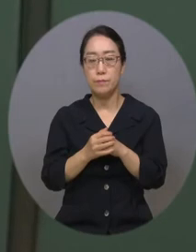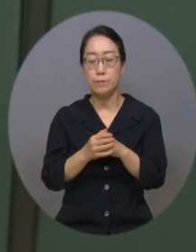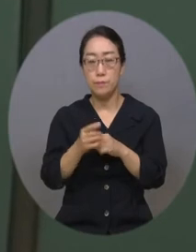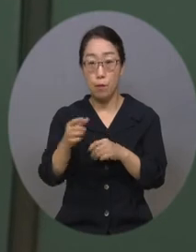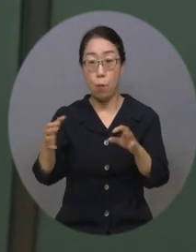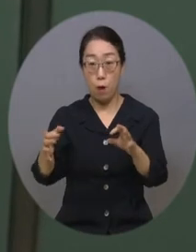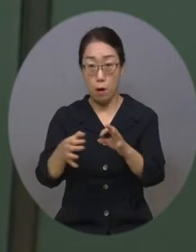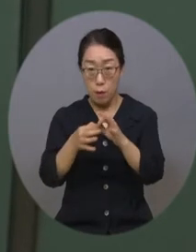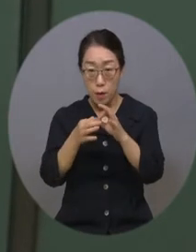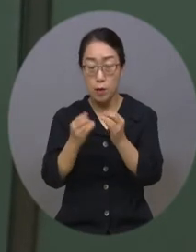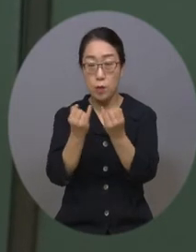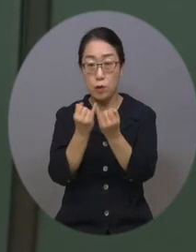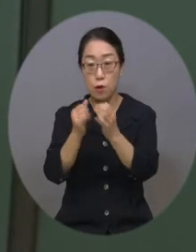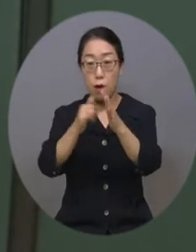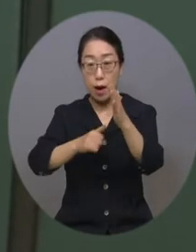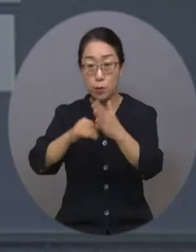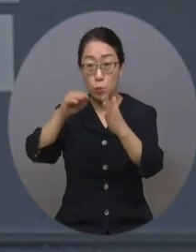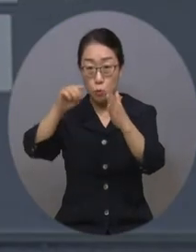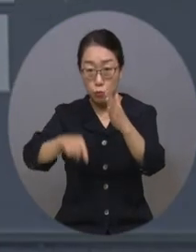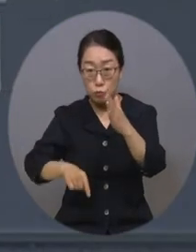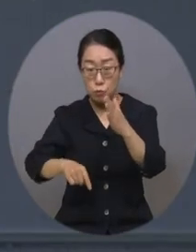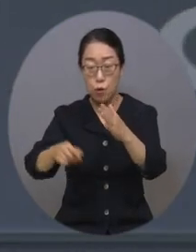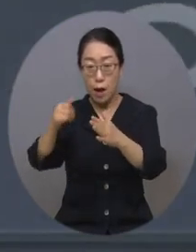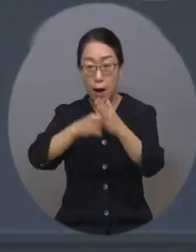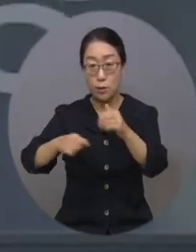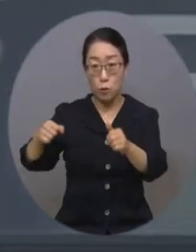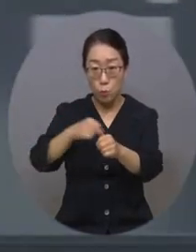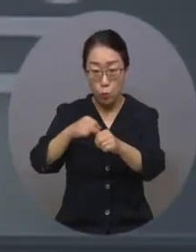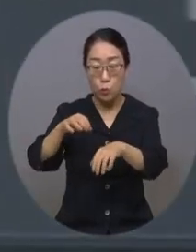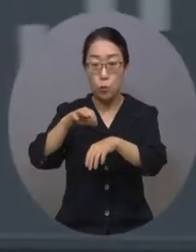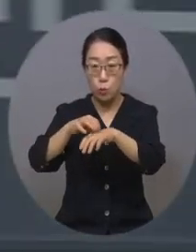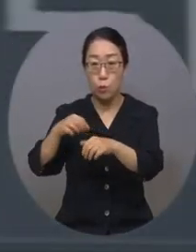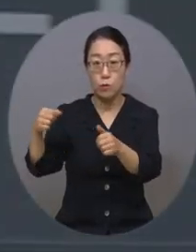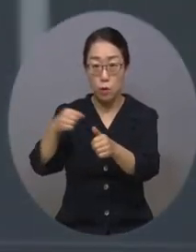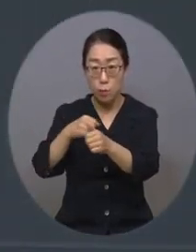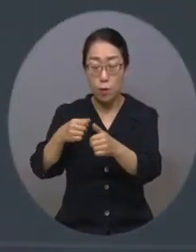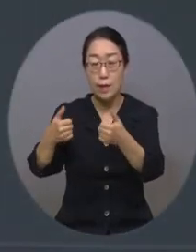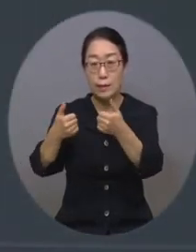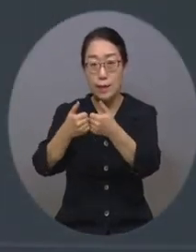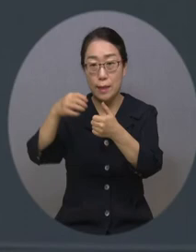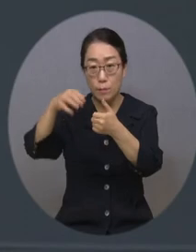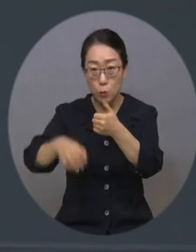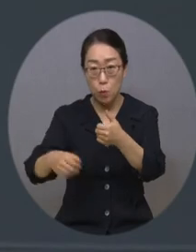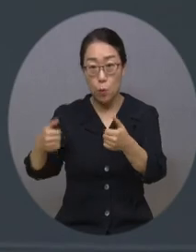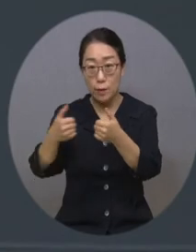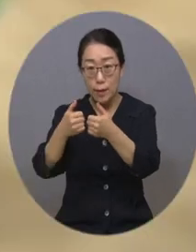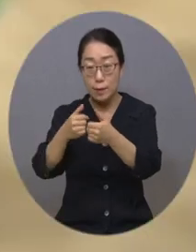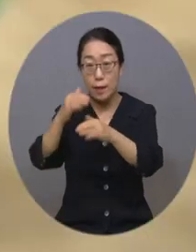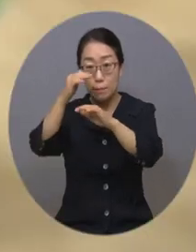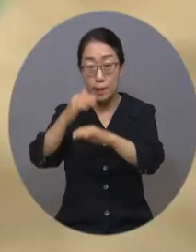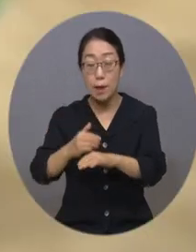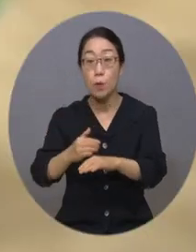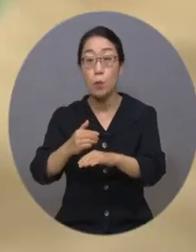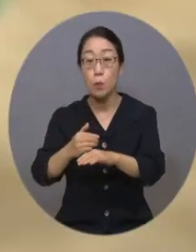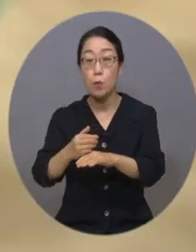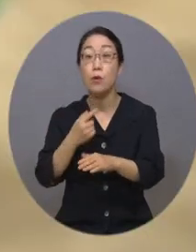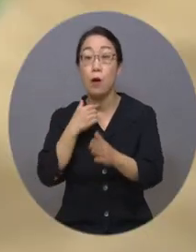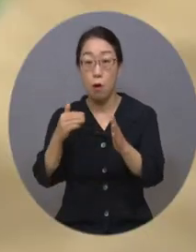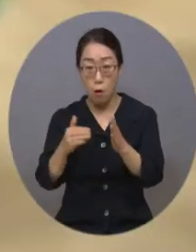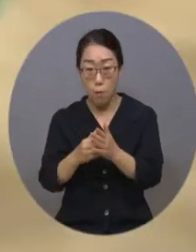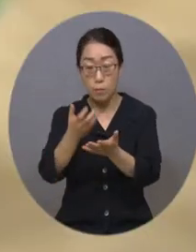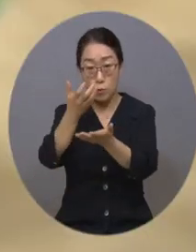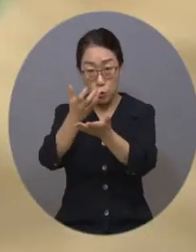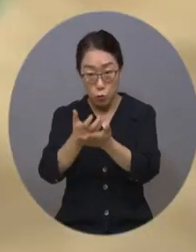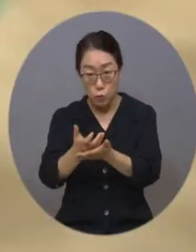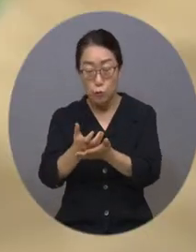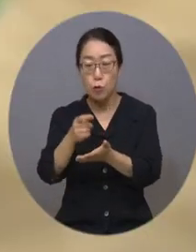이와 관련 의 여성가족부는 가정폭력 성폭력 상담소 등의 상담 사실확인서 에 청부 하는 서류 요건에